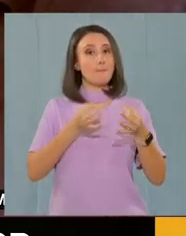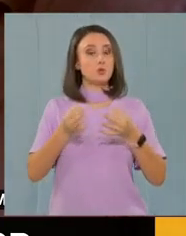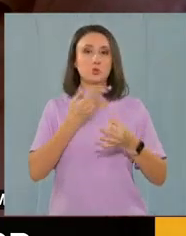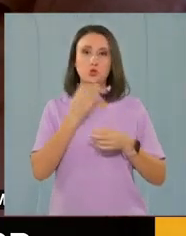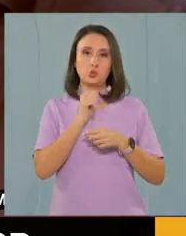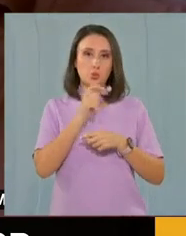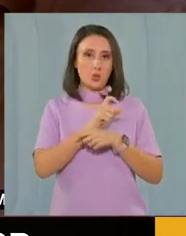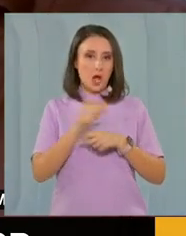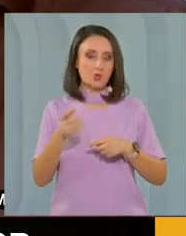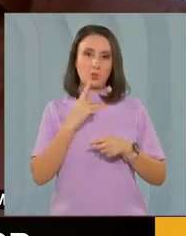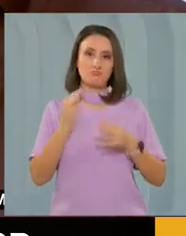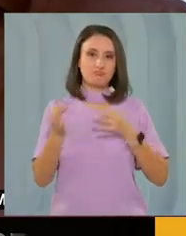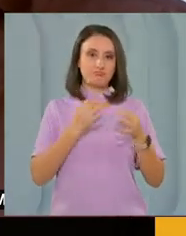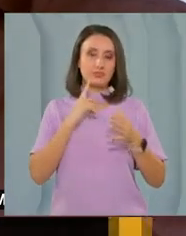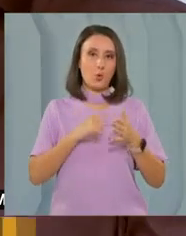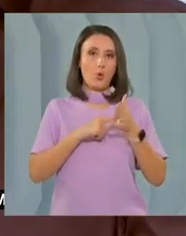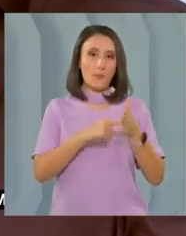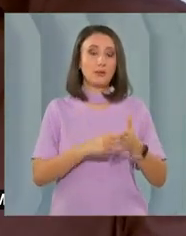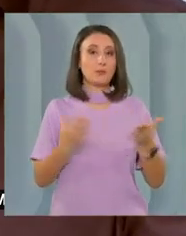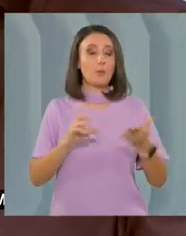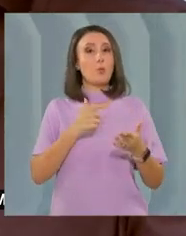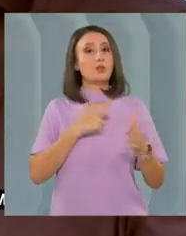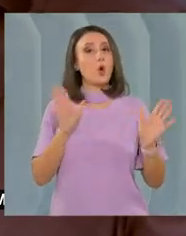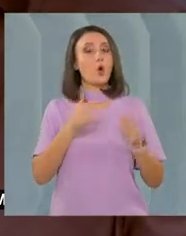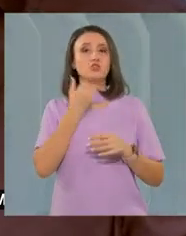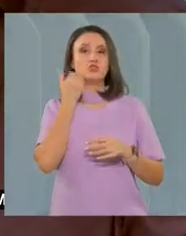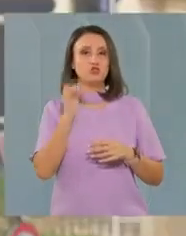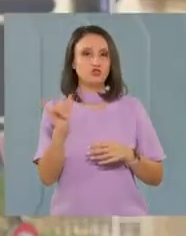caz nu este o restricție este pur și simplu o recomandare pe care poate oricine să o respecte